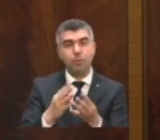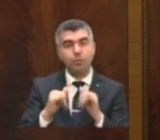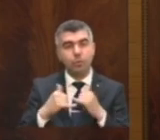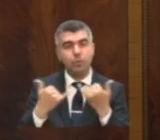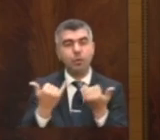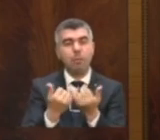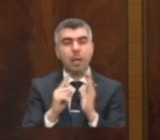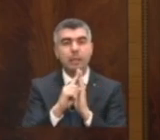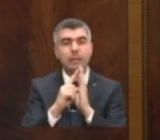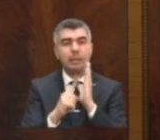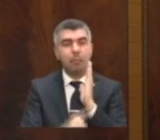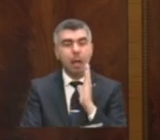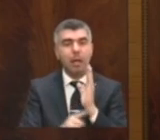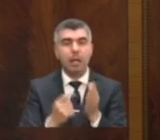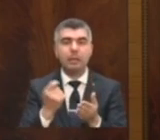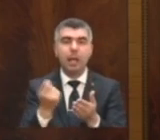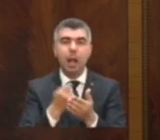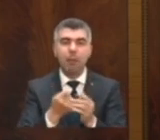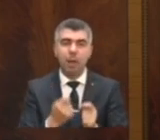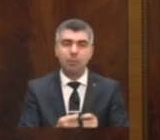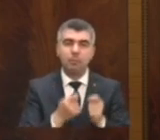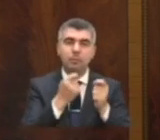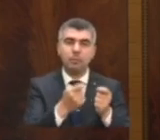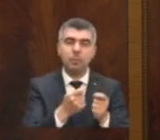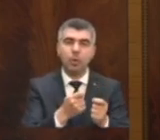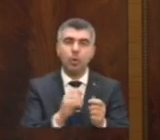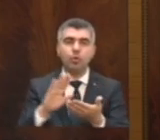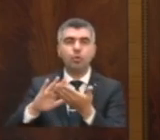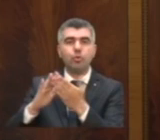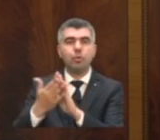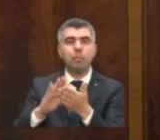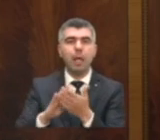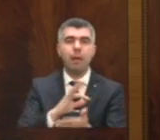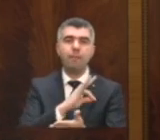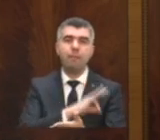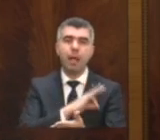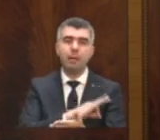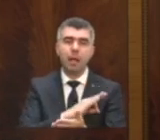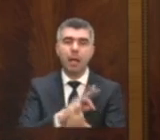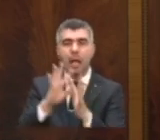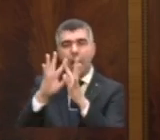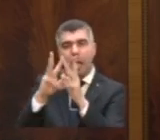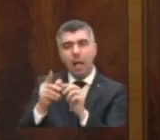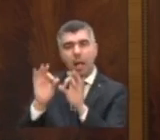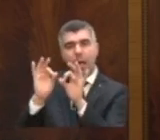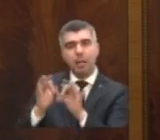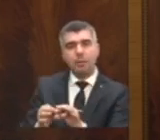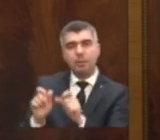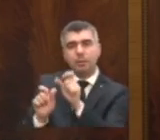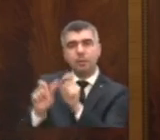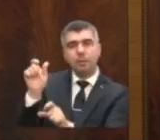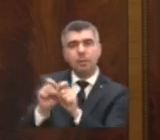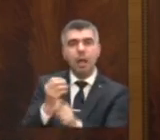كل أسبوع للبت في الطلبات المشاركة وتحديد الجمعيات المستفيدة والحصيل المخصص لها والإجراءات والتدابير الضرورية لتعطيل